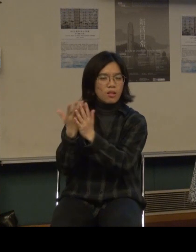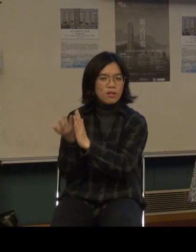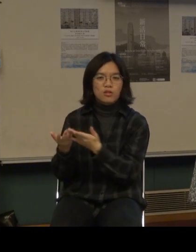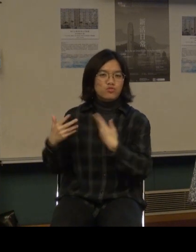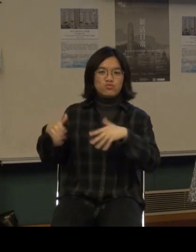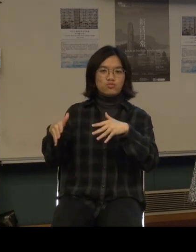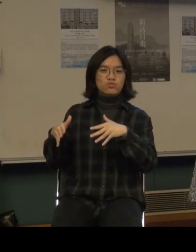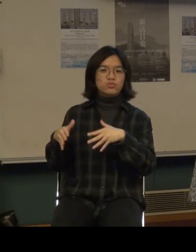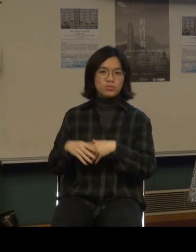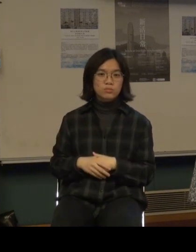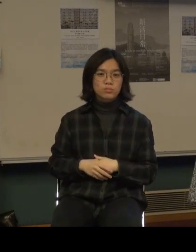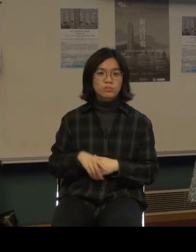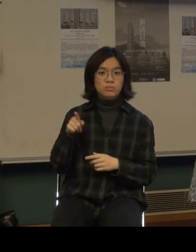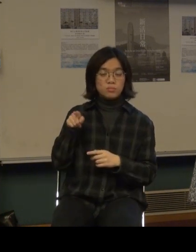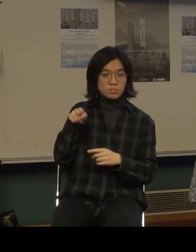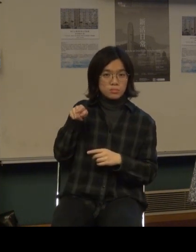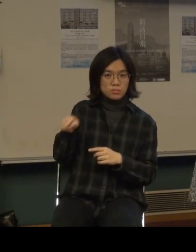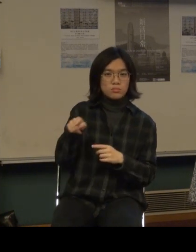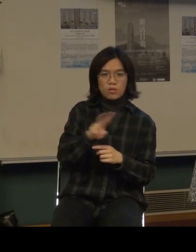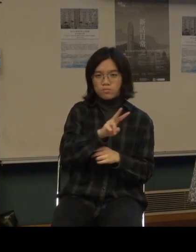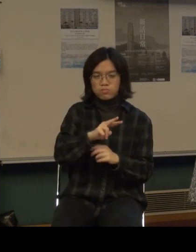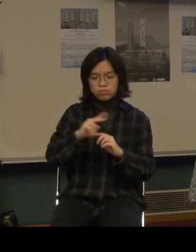轉變在藝術界是出現